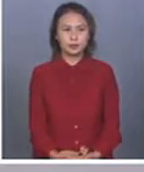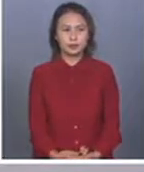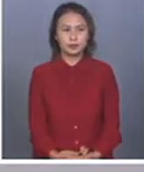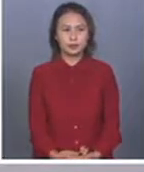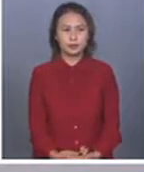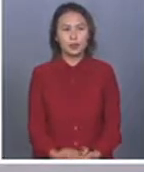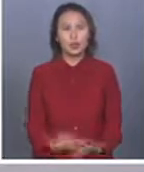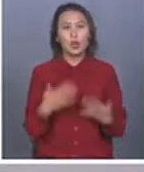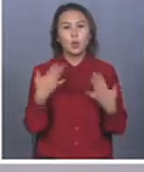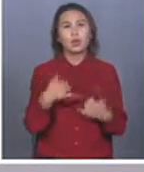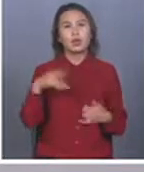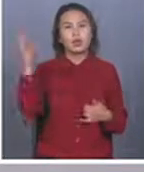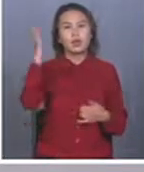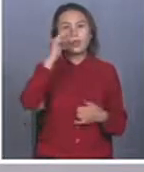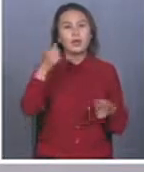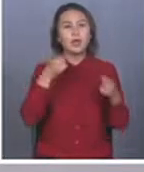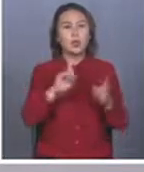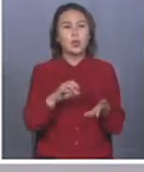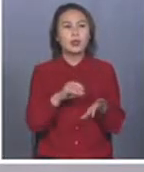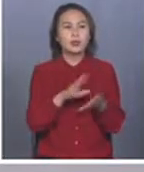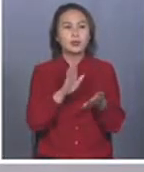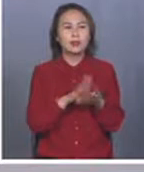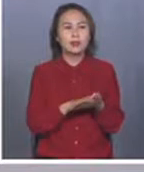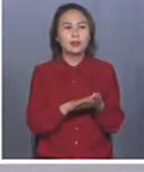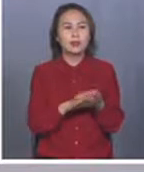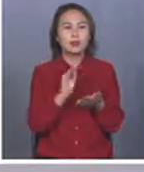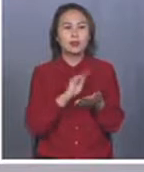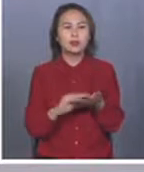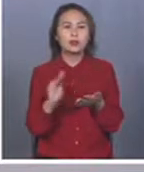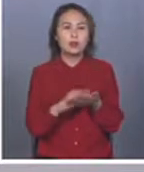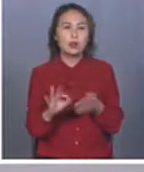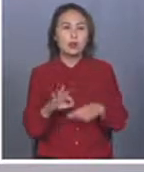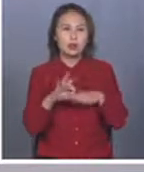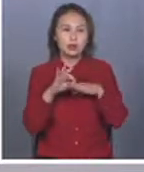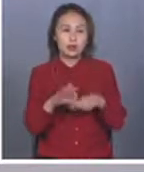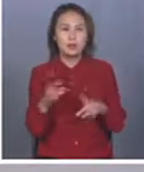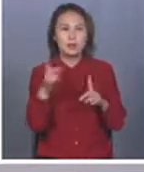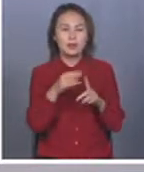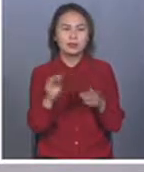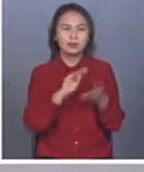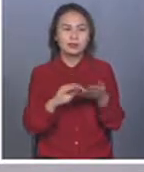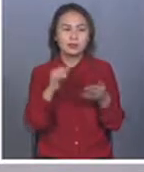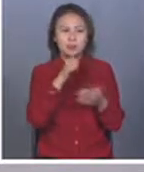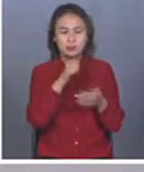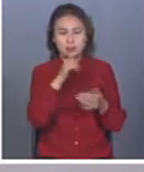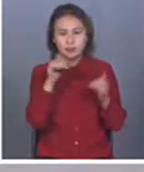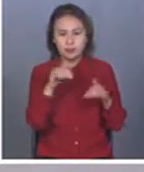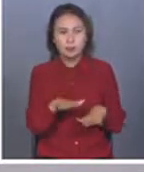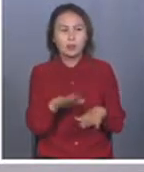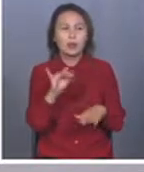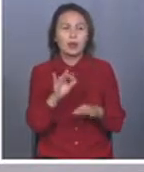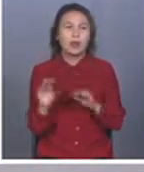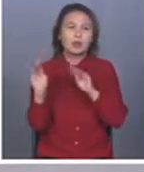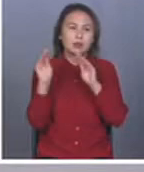Бүгінгі сабақта біз натурал сандарға арифметикалық амалдар қолдана отырып, мәтін есептер шығарып көреміз. Одан кейін